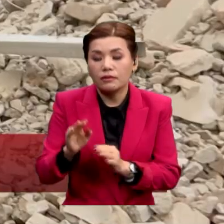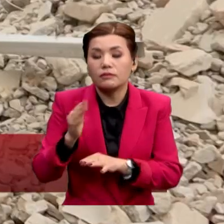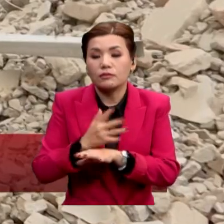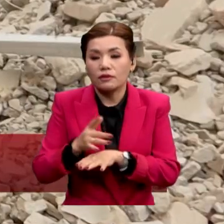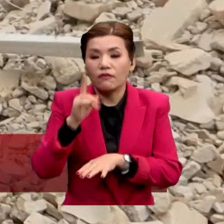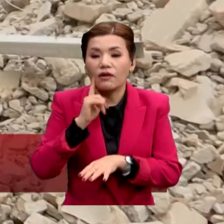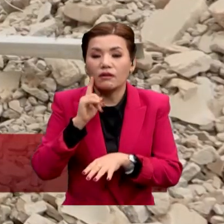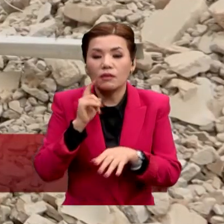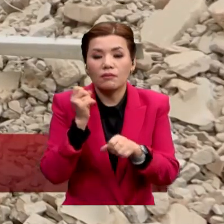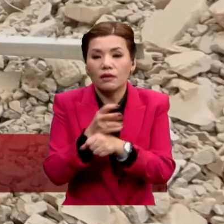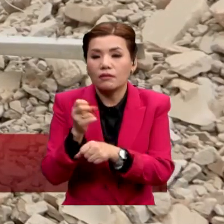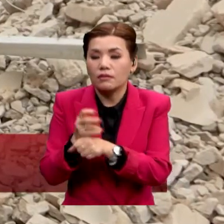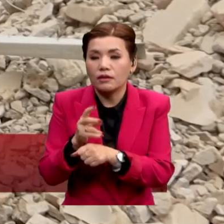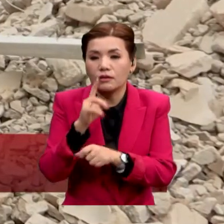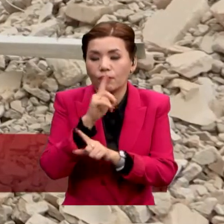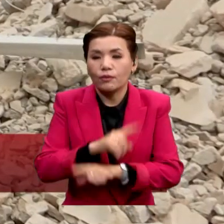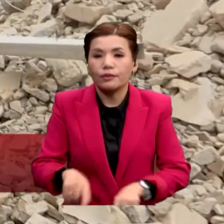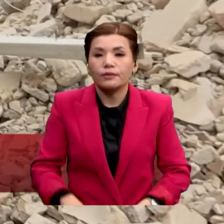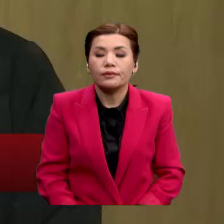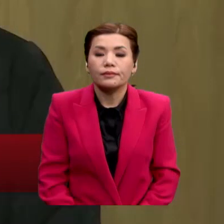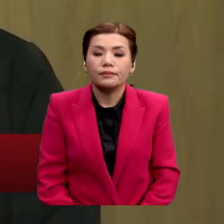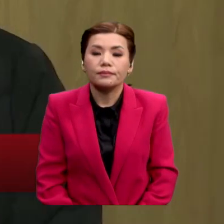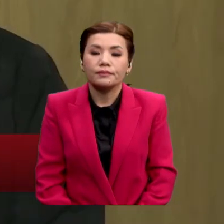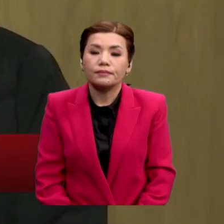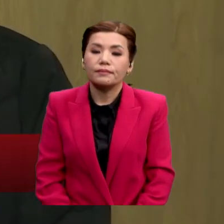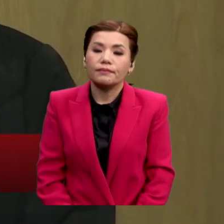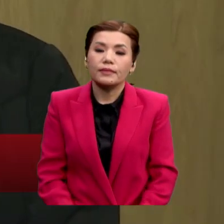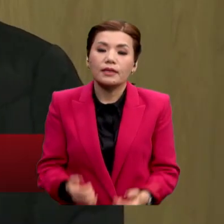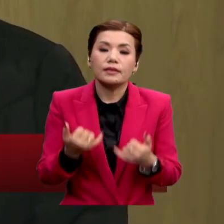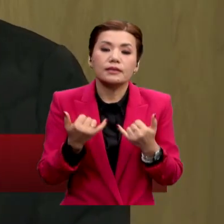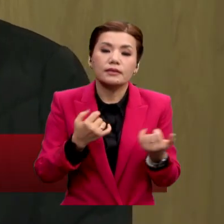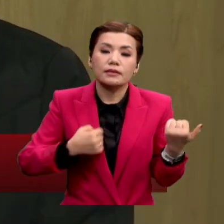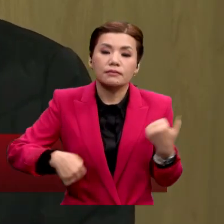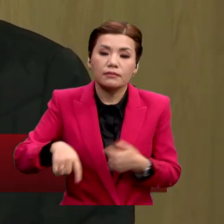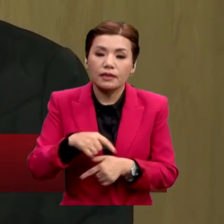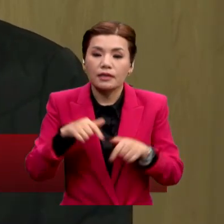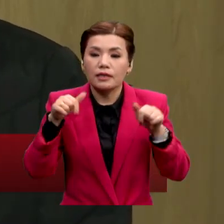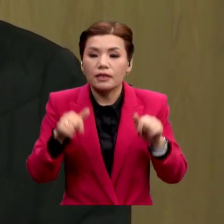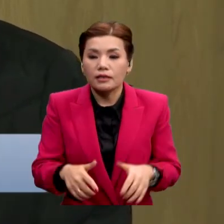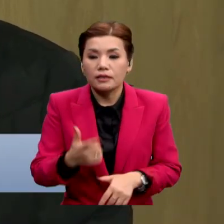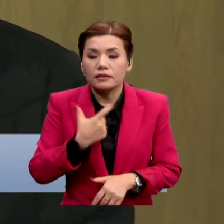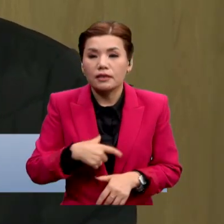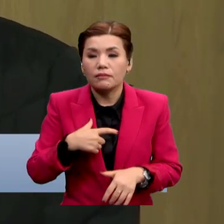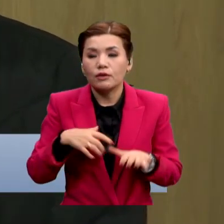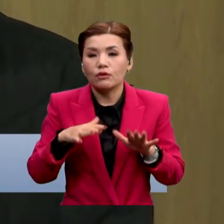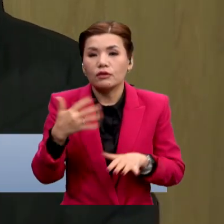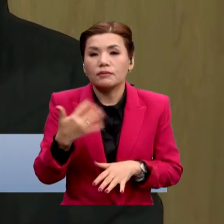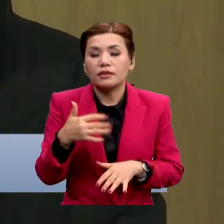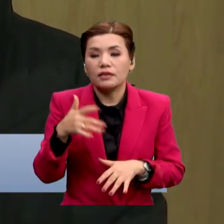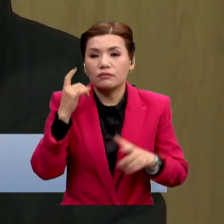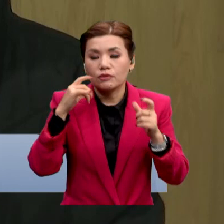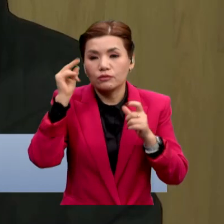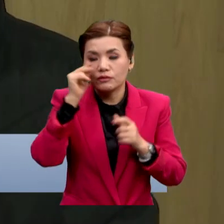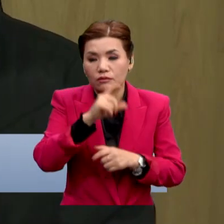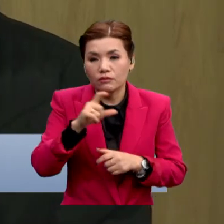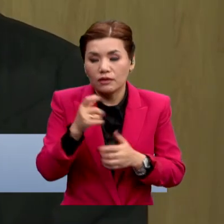пока выселять постояльцев не собираются. В данный момент мы приняли к себе только 50 студентов